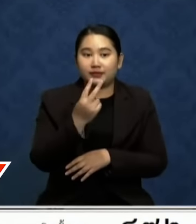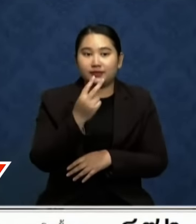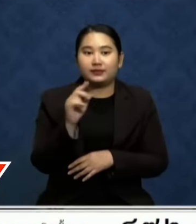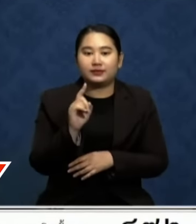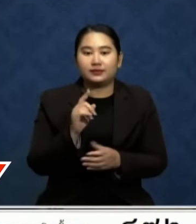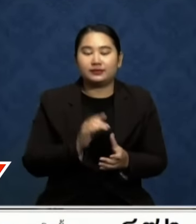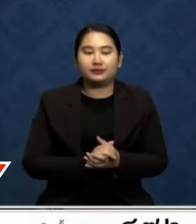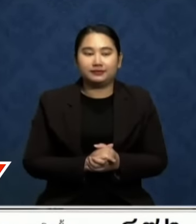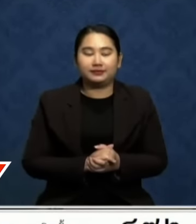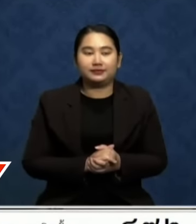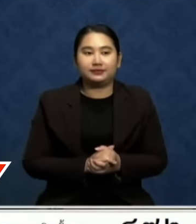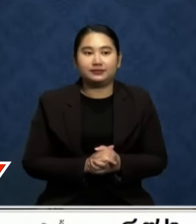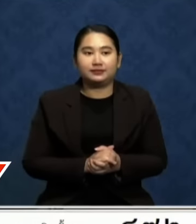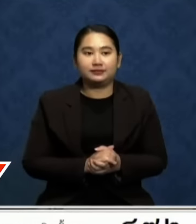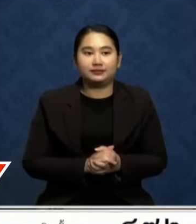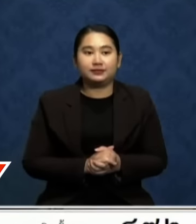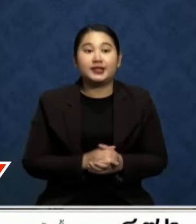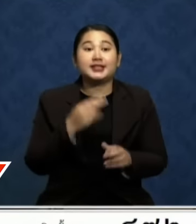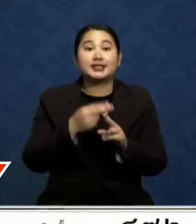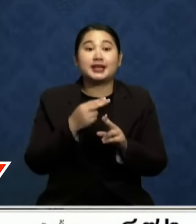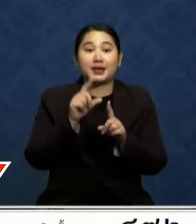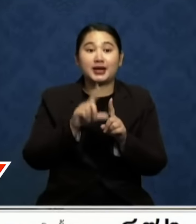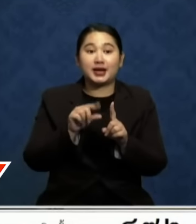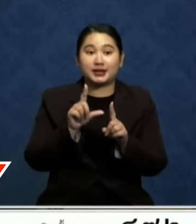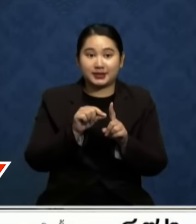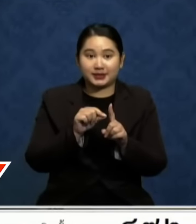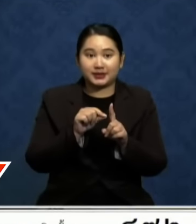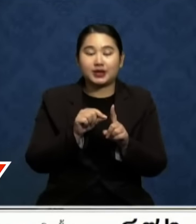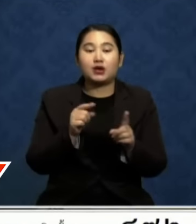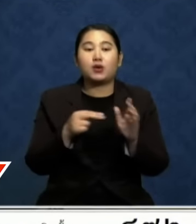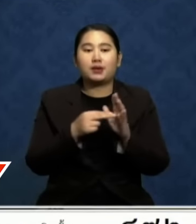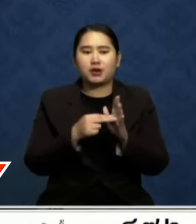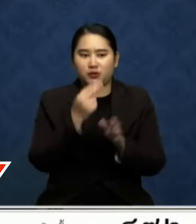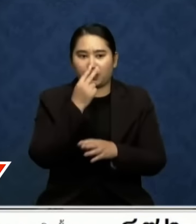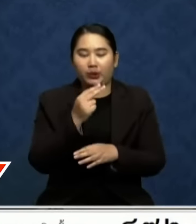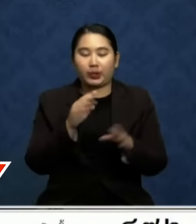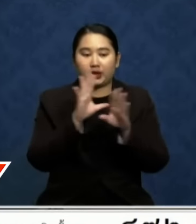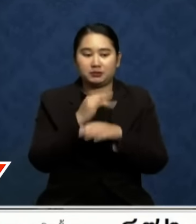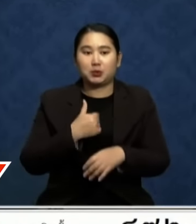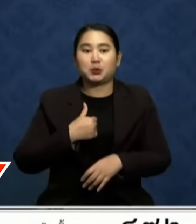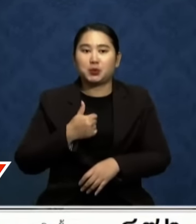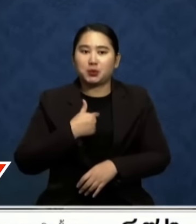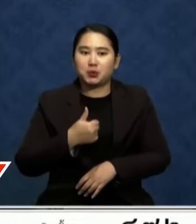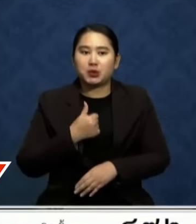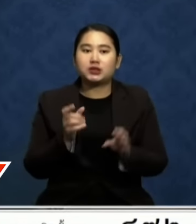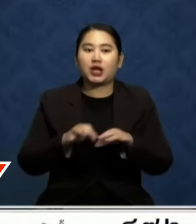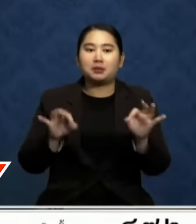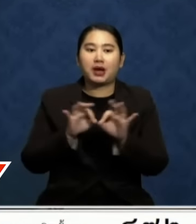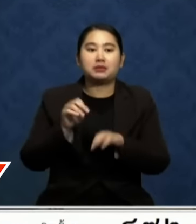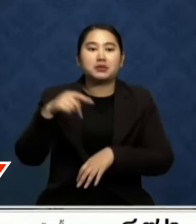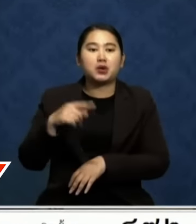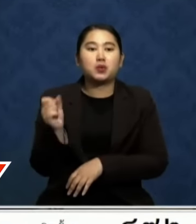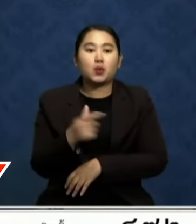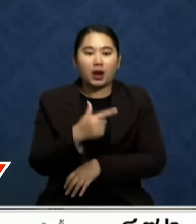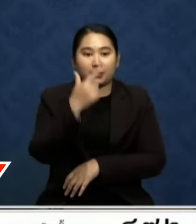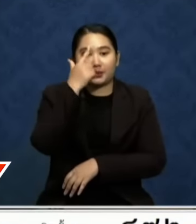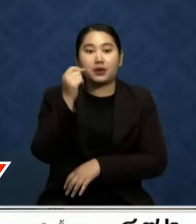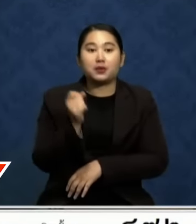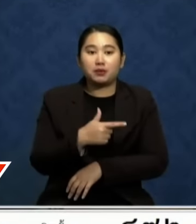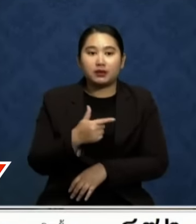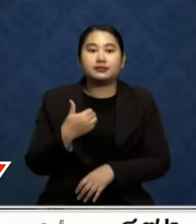personality disorder นะคะเขาจะมีความที่รู้สึกว่าตัวเองมีความสำคัญสูงมากกว่าคนอื่นพิเศษมากกว่าคนอื่นหรือว่าเก่งมากกว่าคน